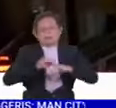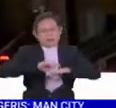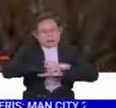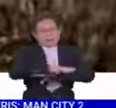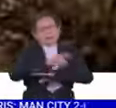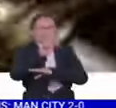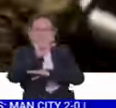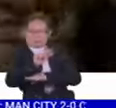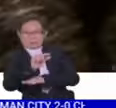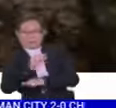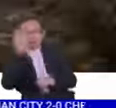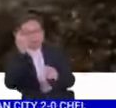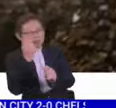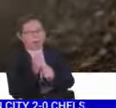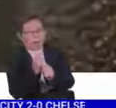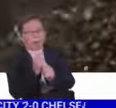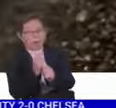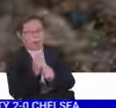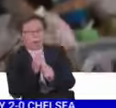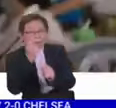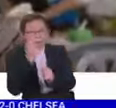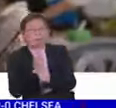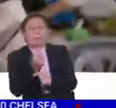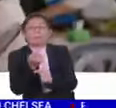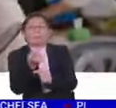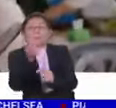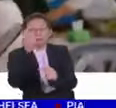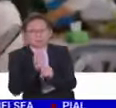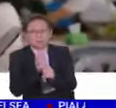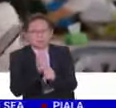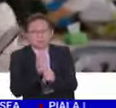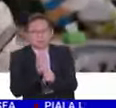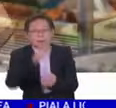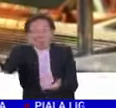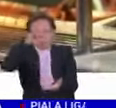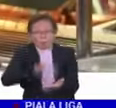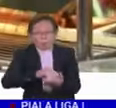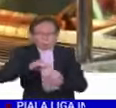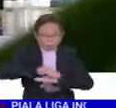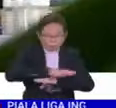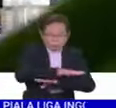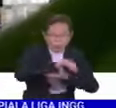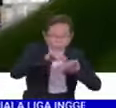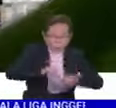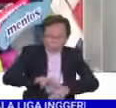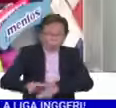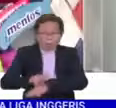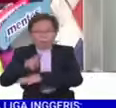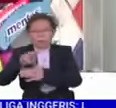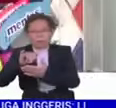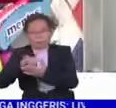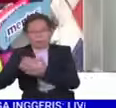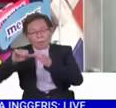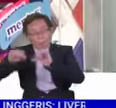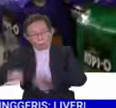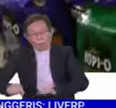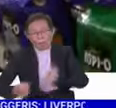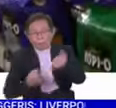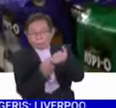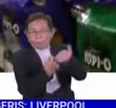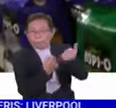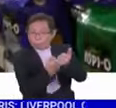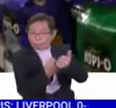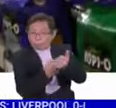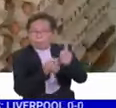rendah. Penetapan harga siling dan subsidi yang meminimumkan kesan terhadap pendapatan boleh guna juga berupaya memberi